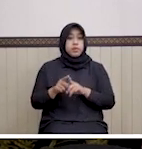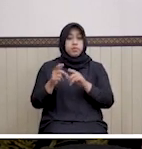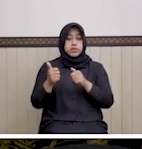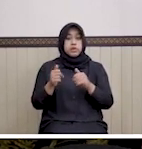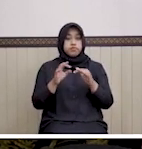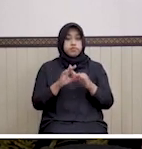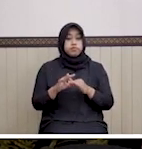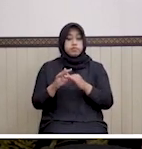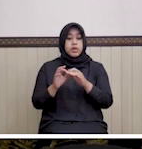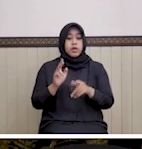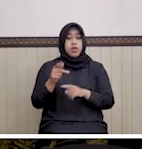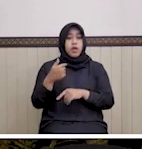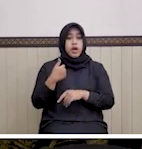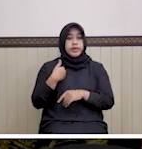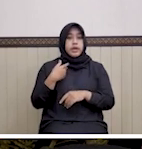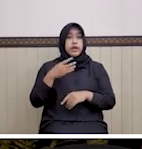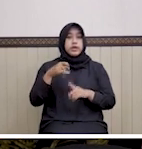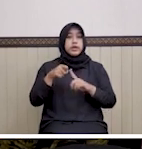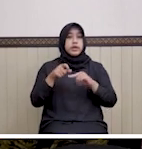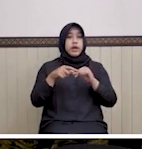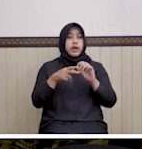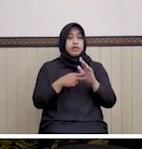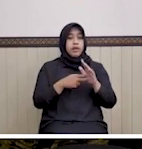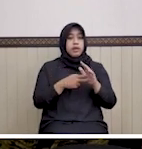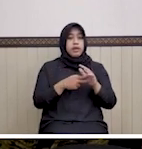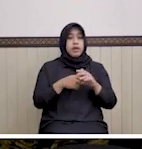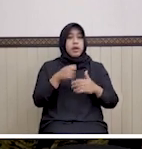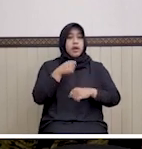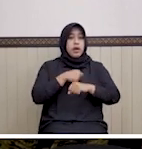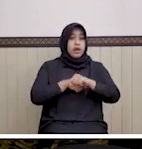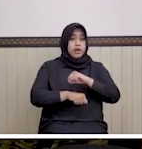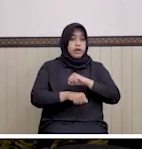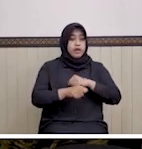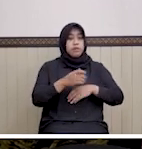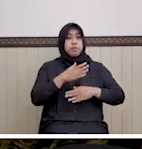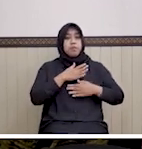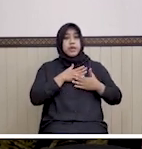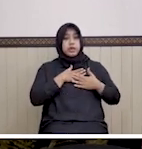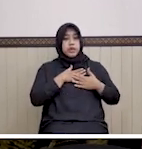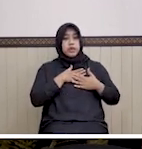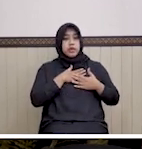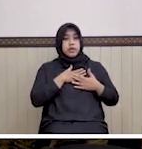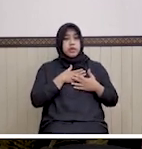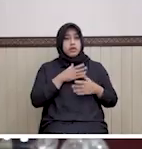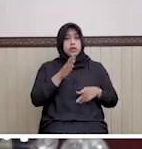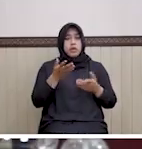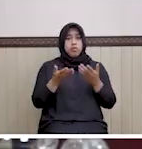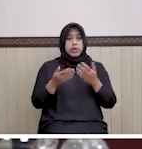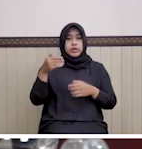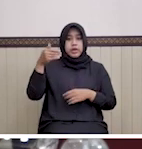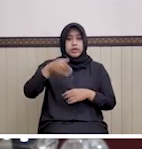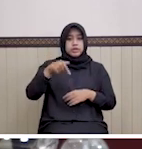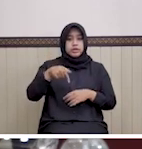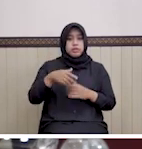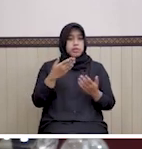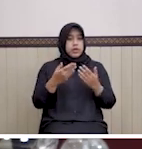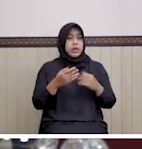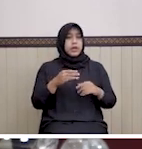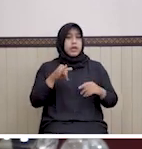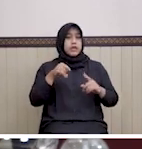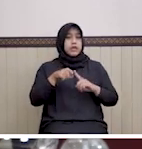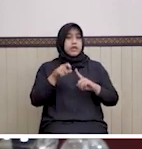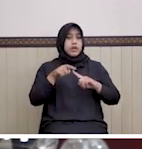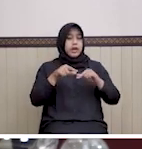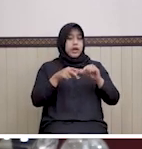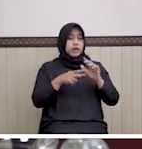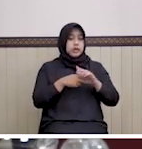kalau ada ikatan lahir Fatin itu tadi saya kalau enggak ada ikatan lahir batin nggak mungkin kesini Bagaimana dengan ikatan lahir